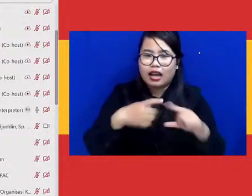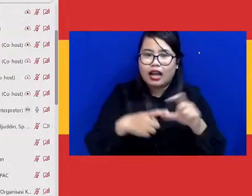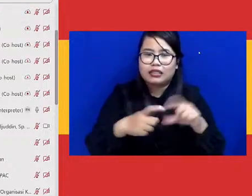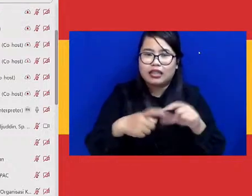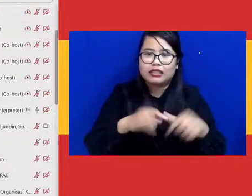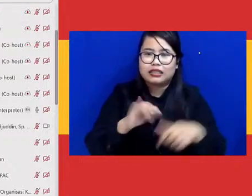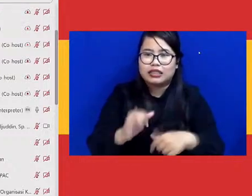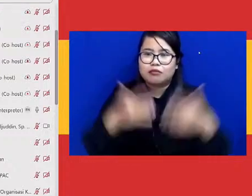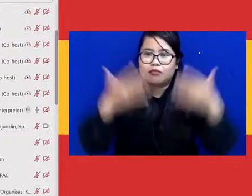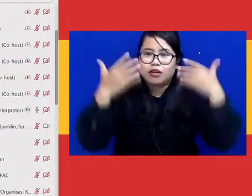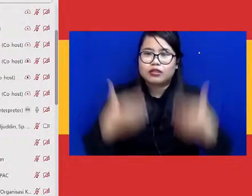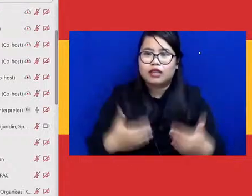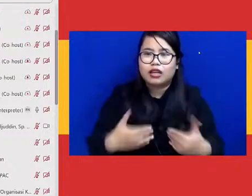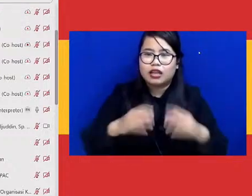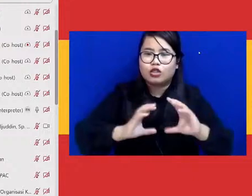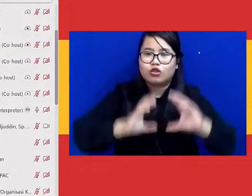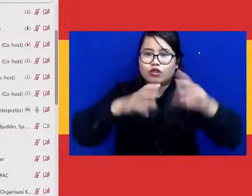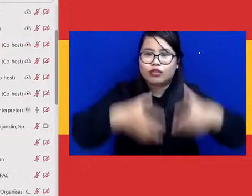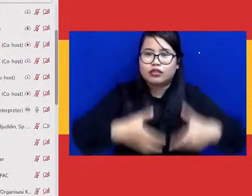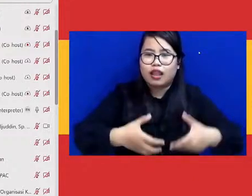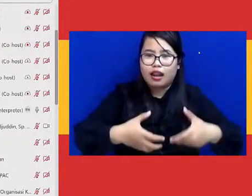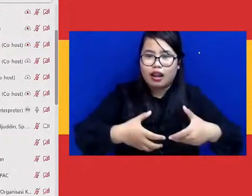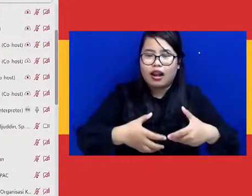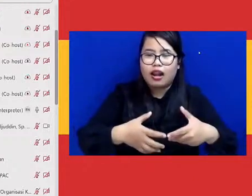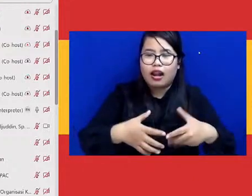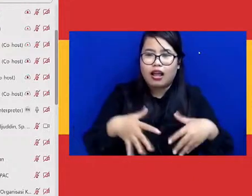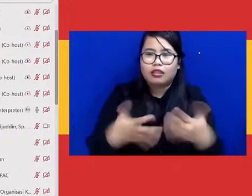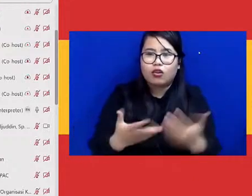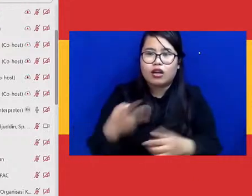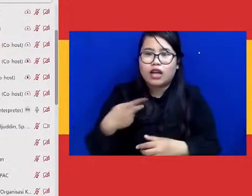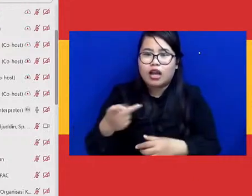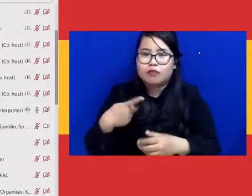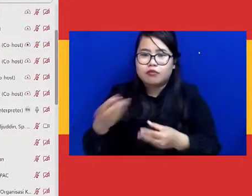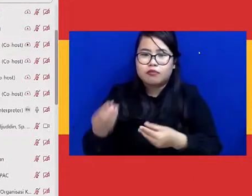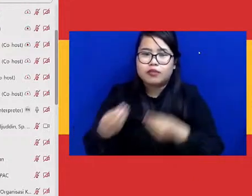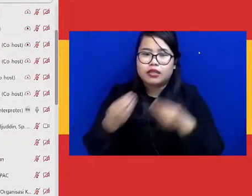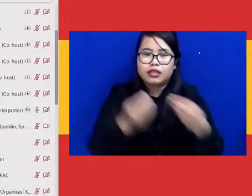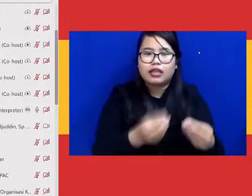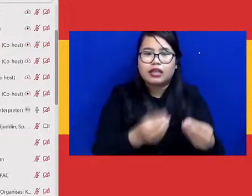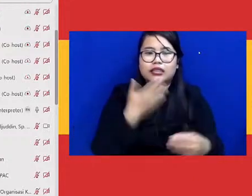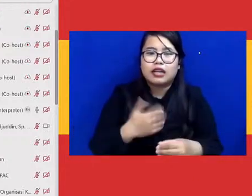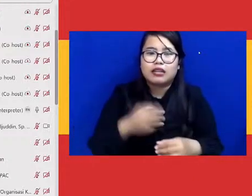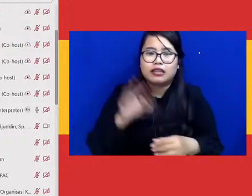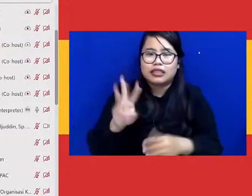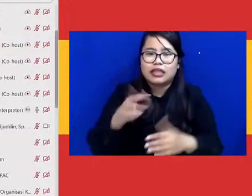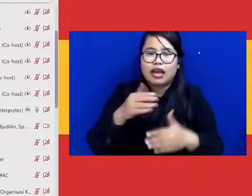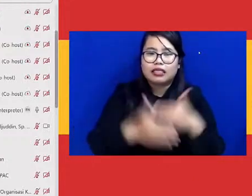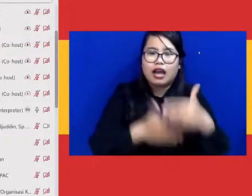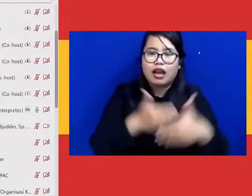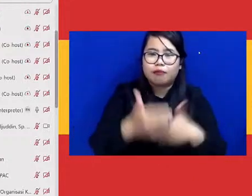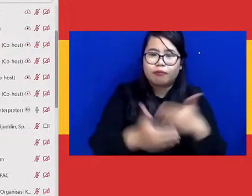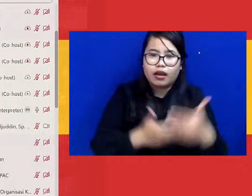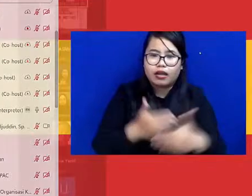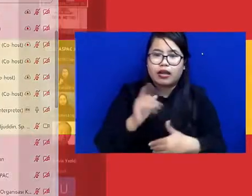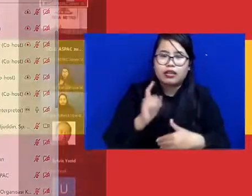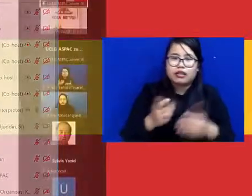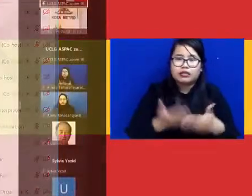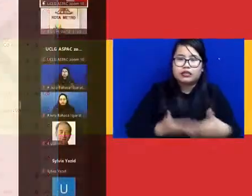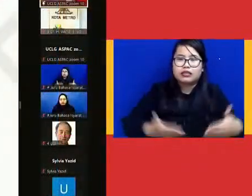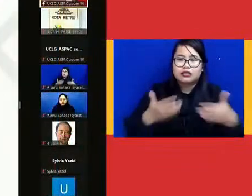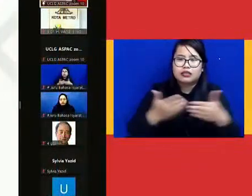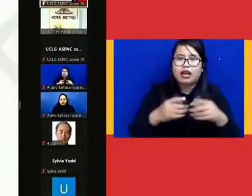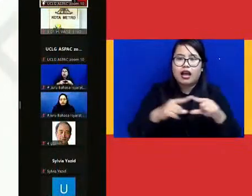sangat universal tersebut, dan kami menyederhanakannya menjadi 3 tahap, yaitu situational